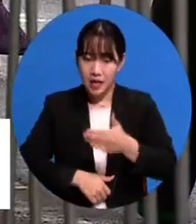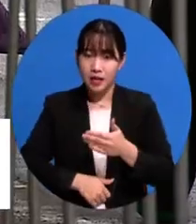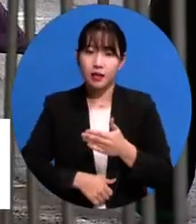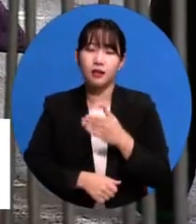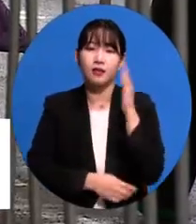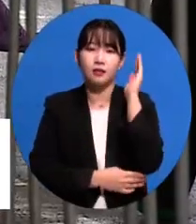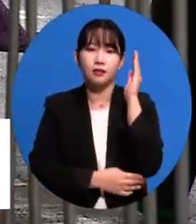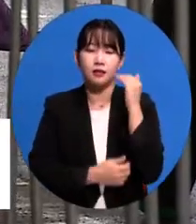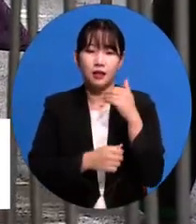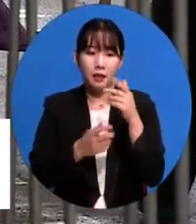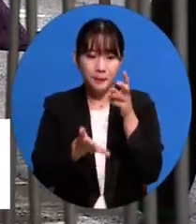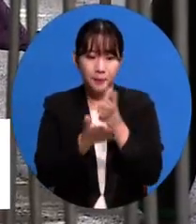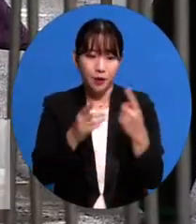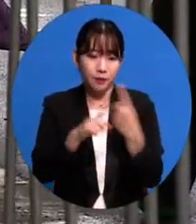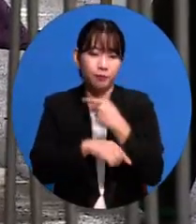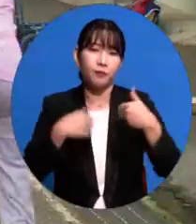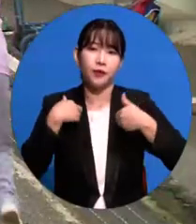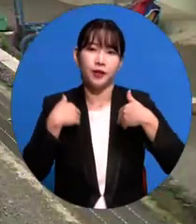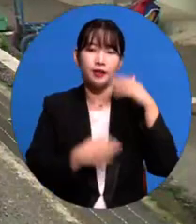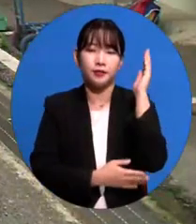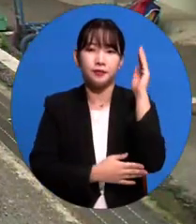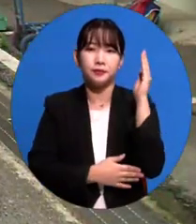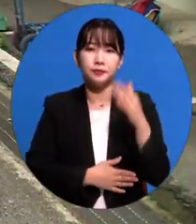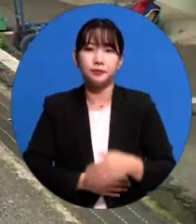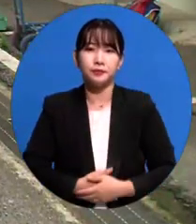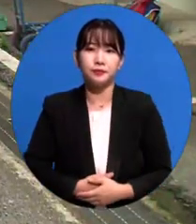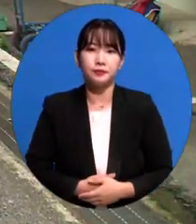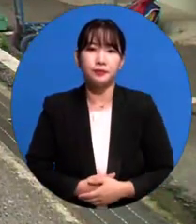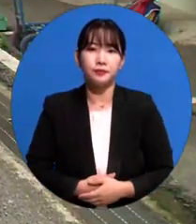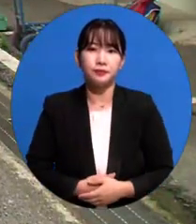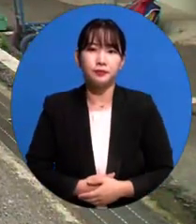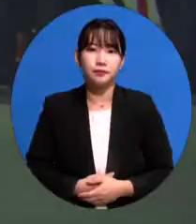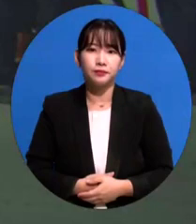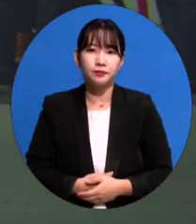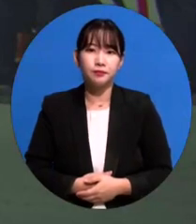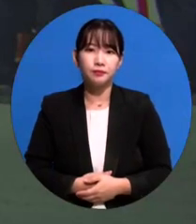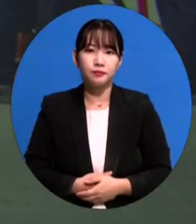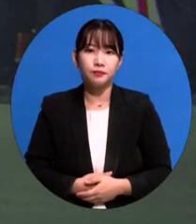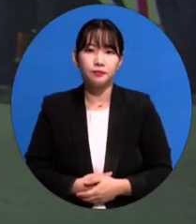찾을 수 있다고 법 개정의 필요성을 강조했습니다.